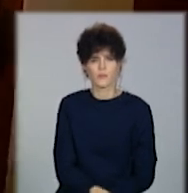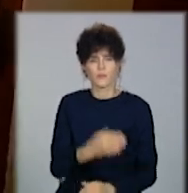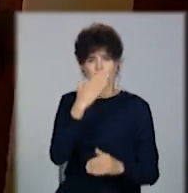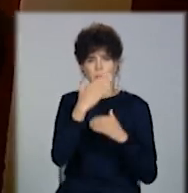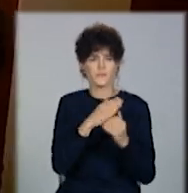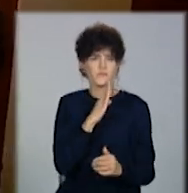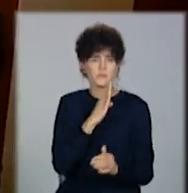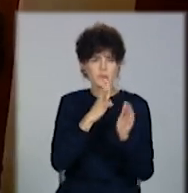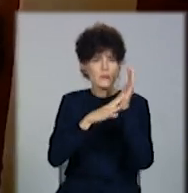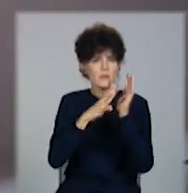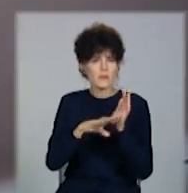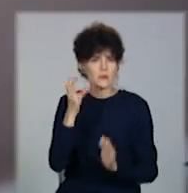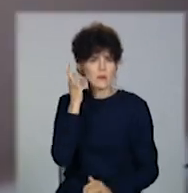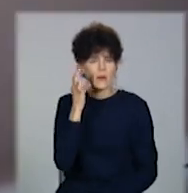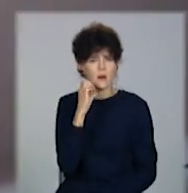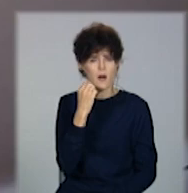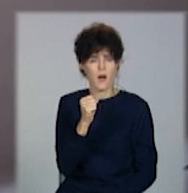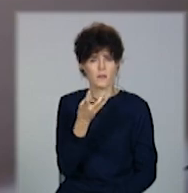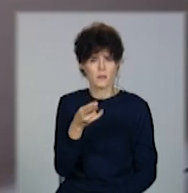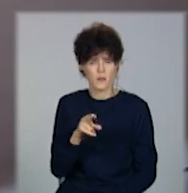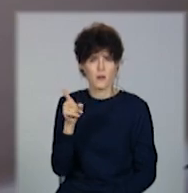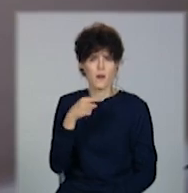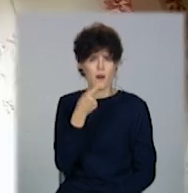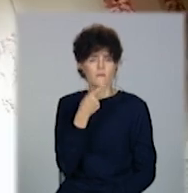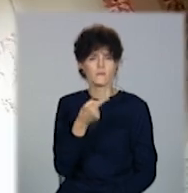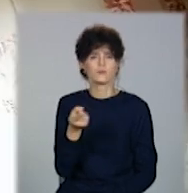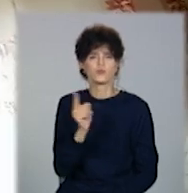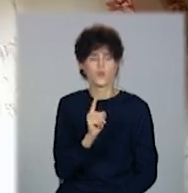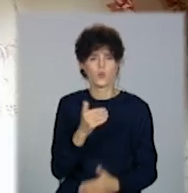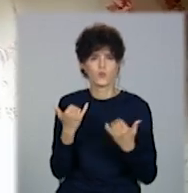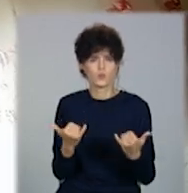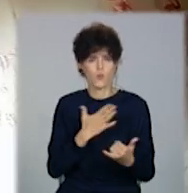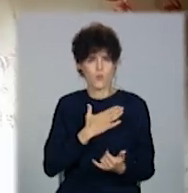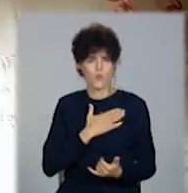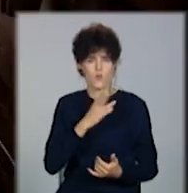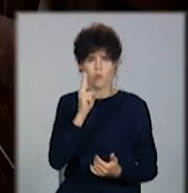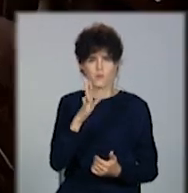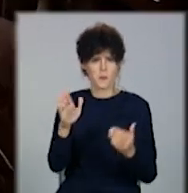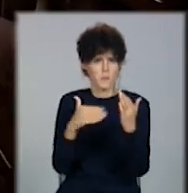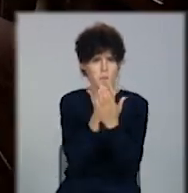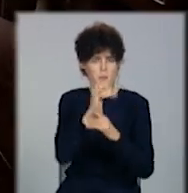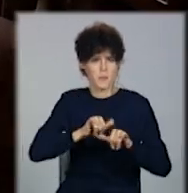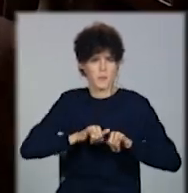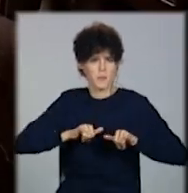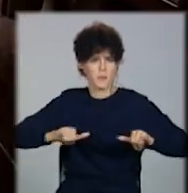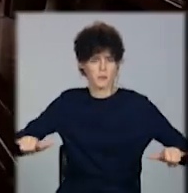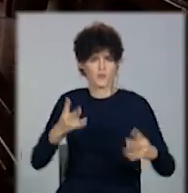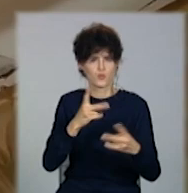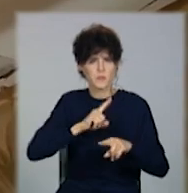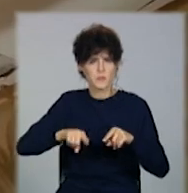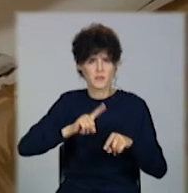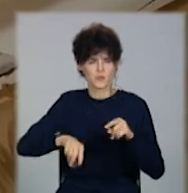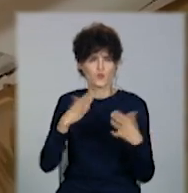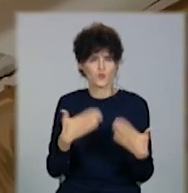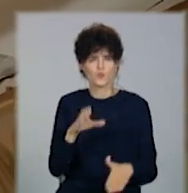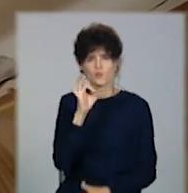90-річна Ганна Іванівна показує тріщини на стінах власної квартири. І щороку їх, каже, більше, бо термін експлуатації будинку добігає